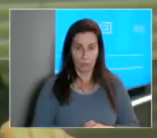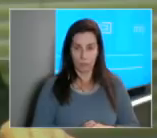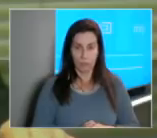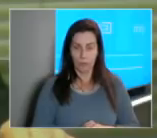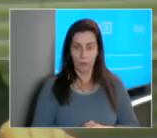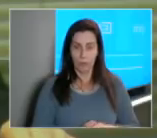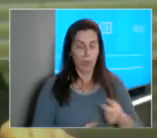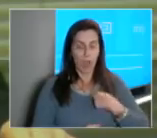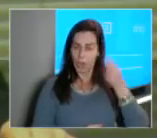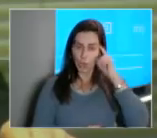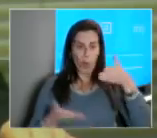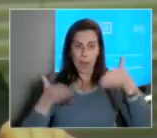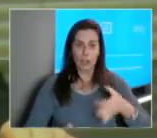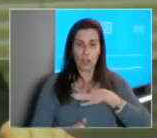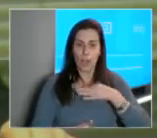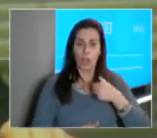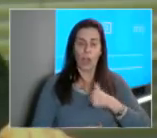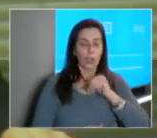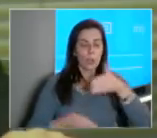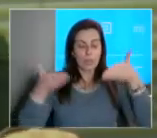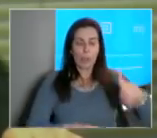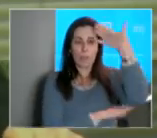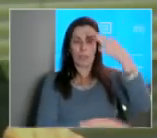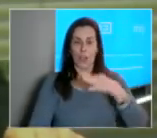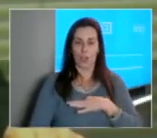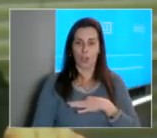אני דואג, אני דואג למנוע את ההלוויה של המדינה שלי.